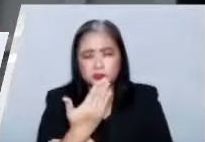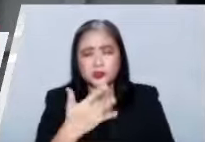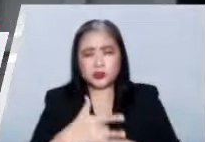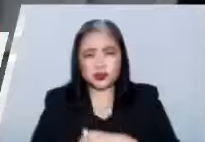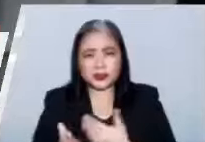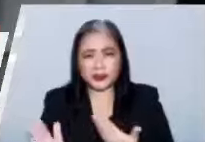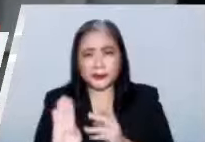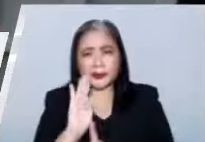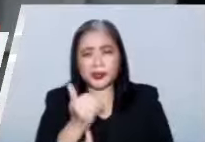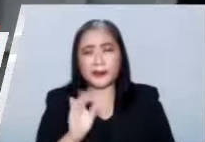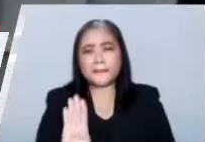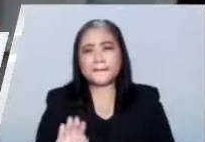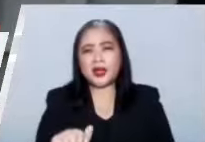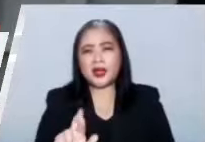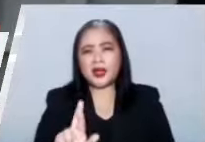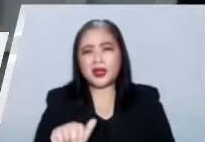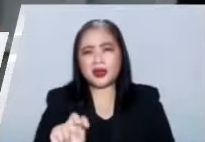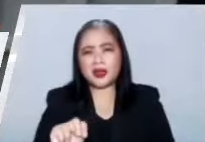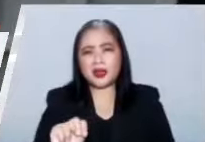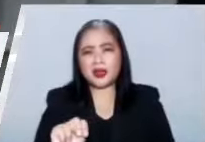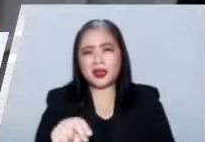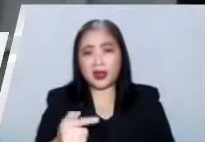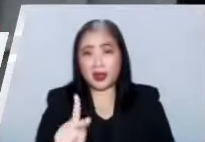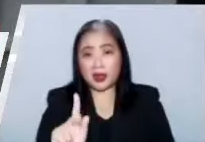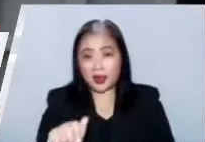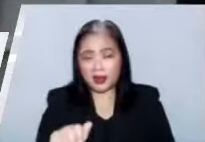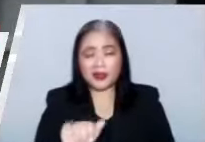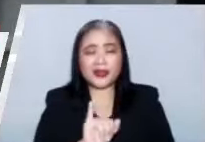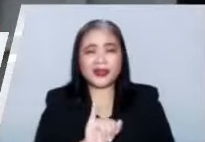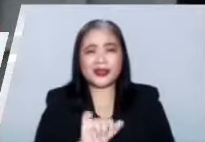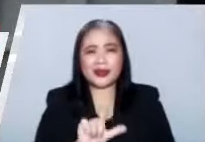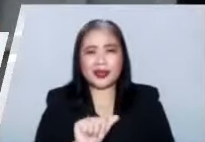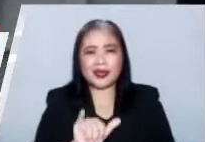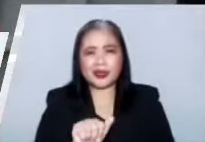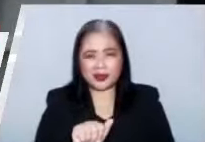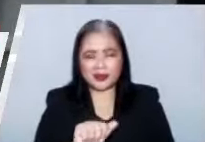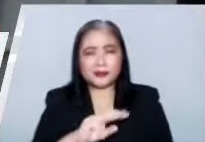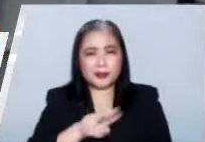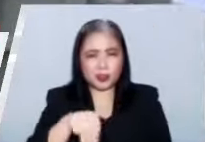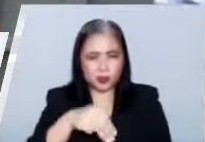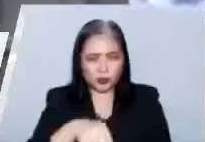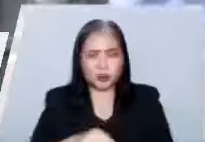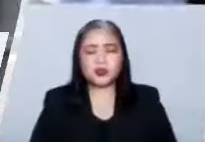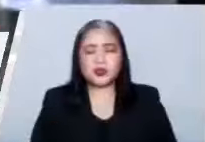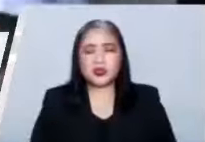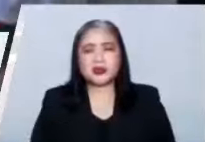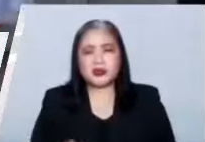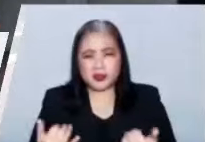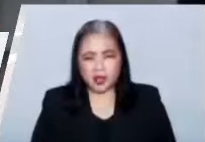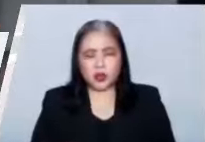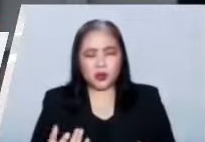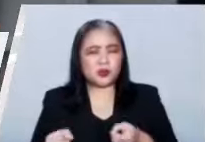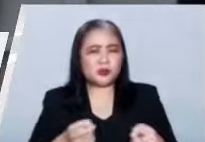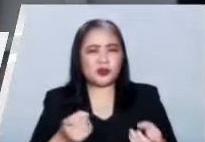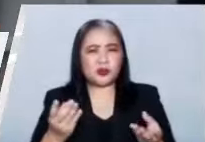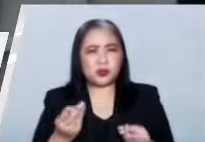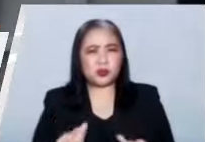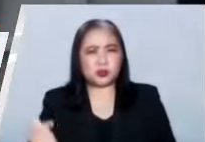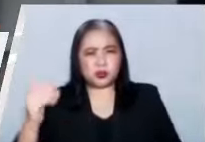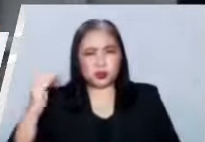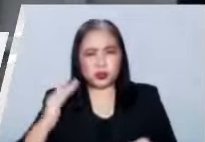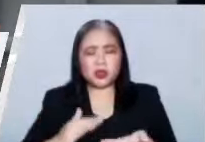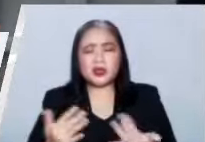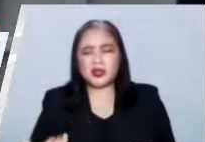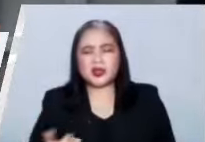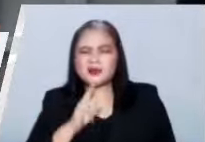Ilaya Mandaluyong City ngayon na Maliwanag na no ah fire under control na ang sunog na nagpahirap daw sa mga bumbero dahil